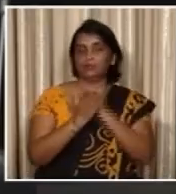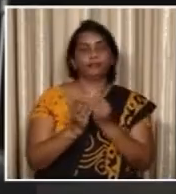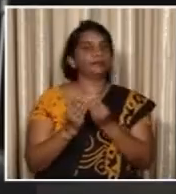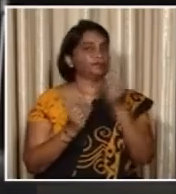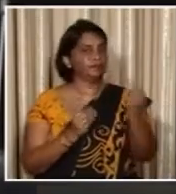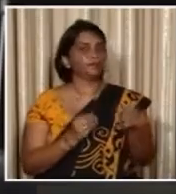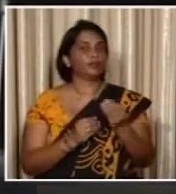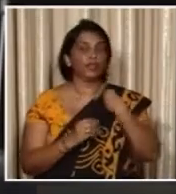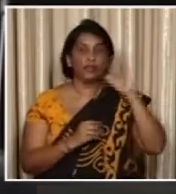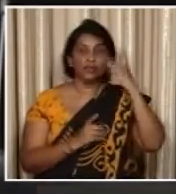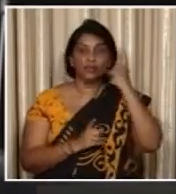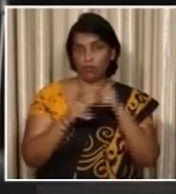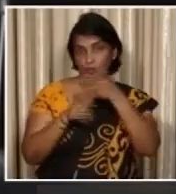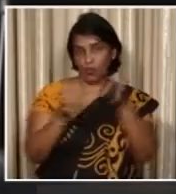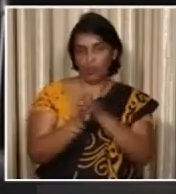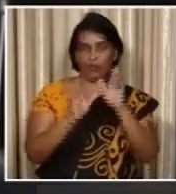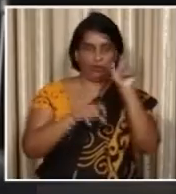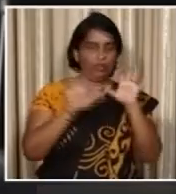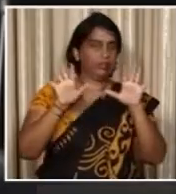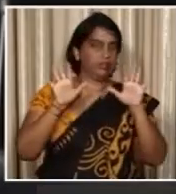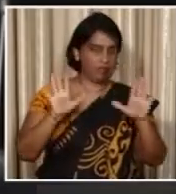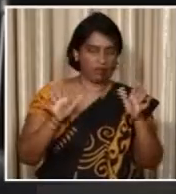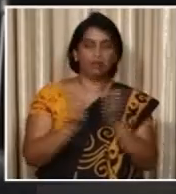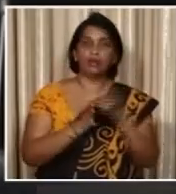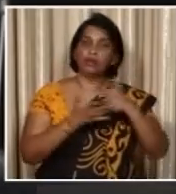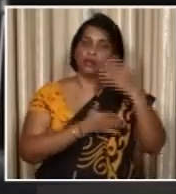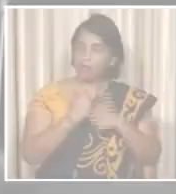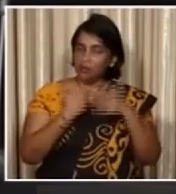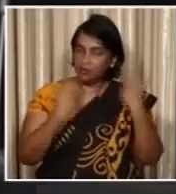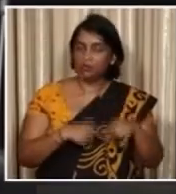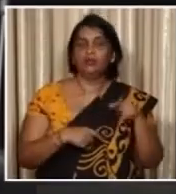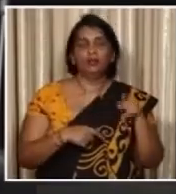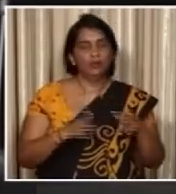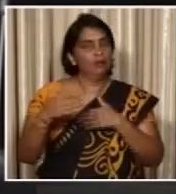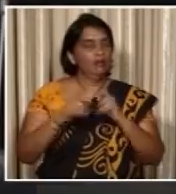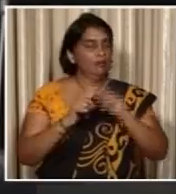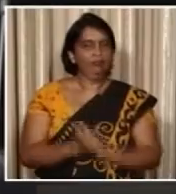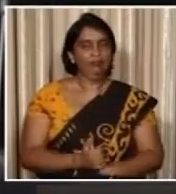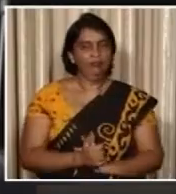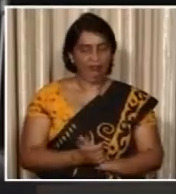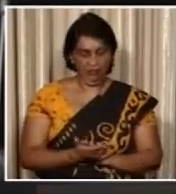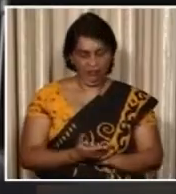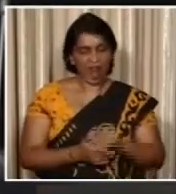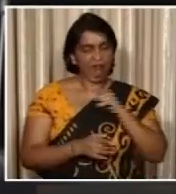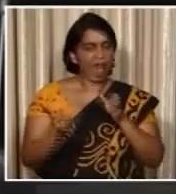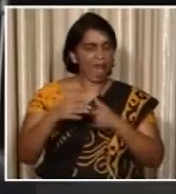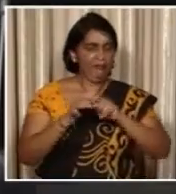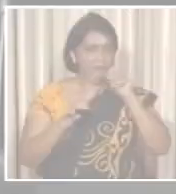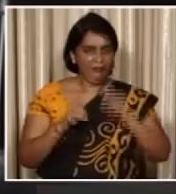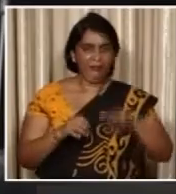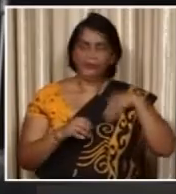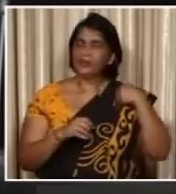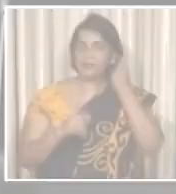කරන්න කියලා විශේෂඥ කමිටුවක් පත් කළා. එතුමන්ලා වාර්තාව සකස් කළා අතුරු වාර්තාවක් කැබිනට් මණ්ඩලයට ඉදිරිපත් කළා. ඒ කැබිනට් මණ්ඩලයේ